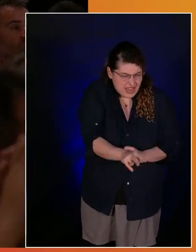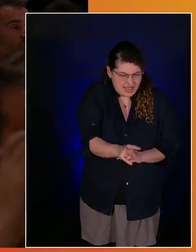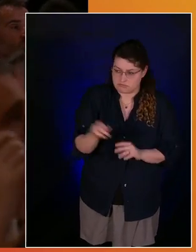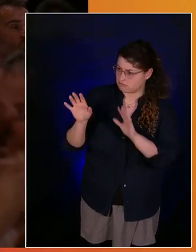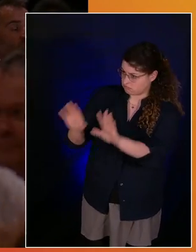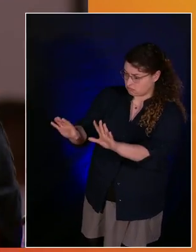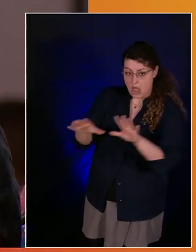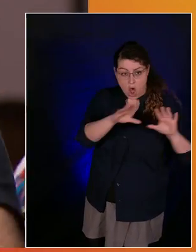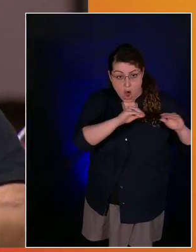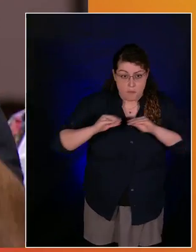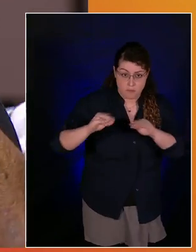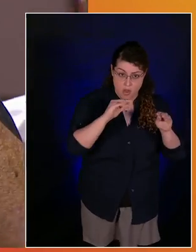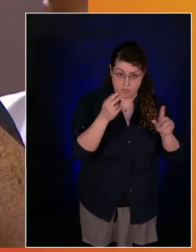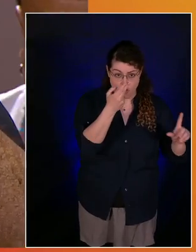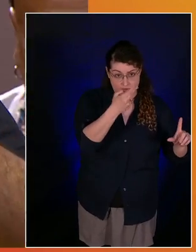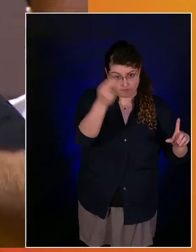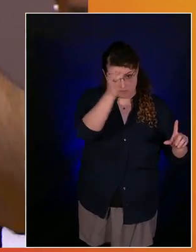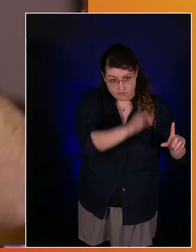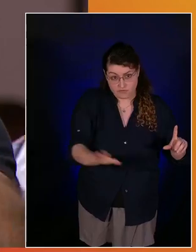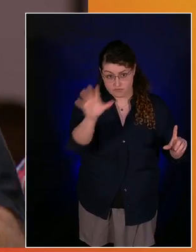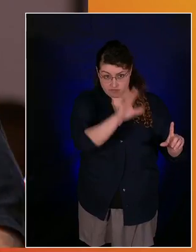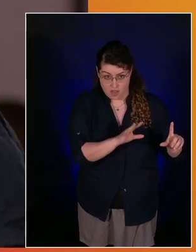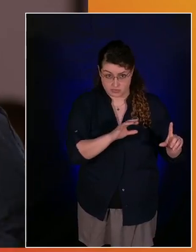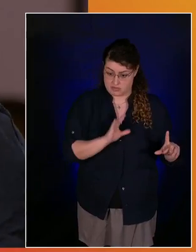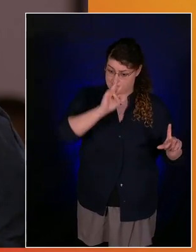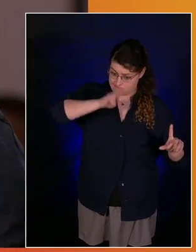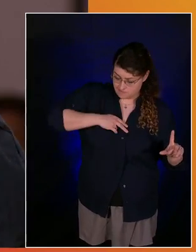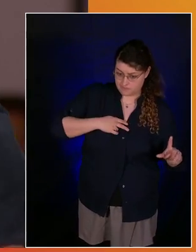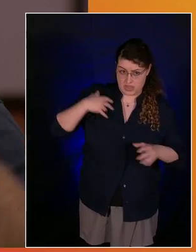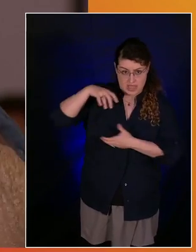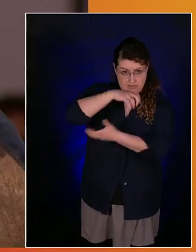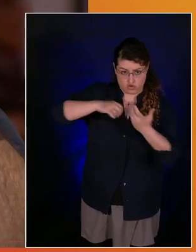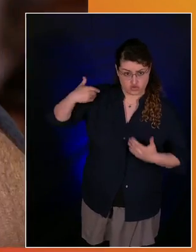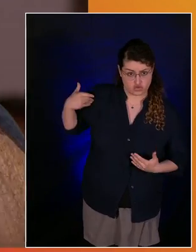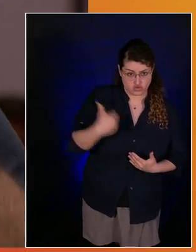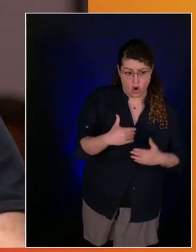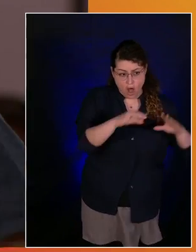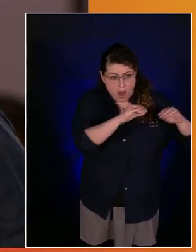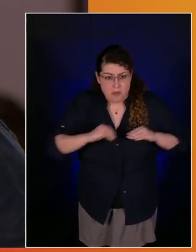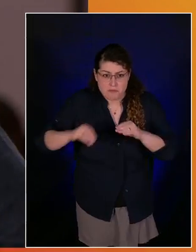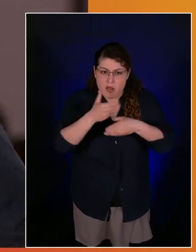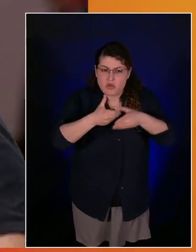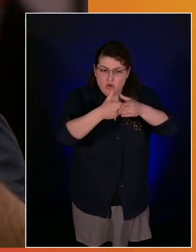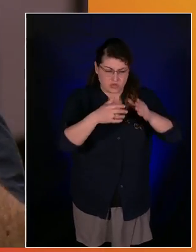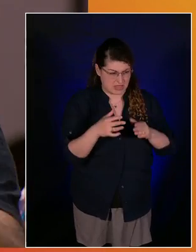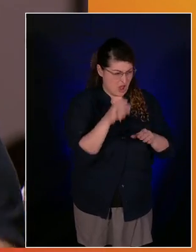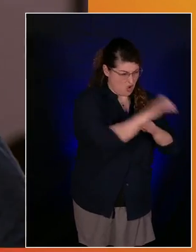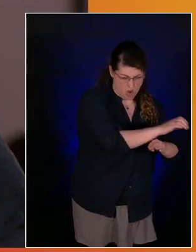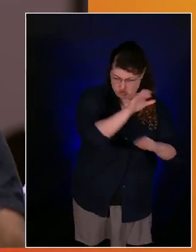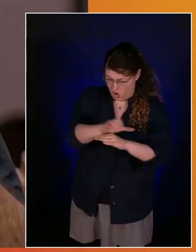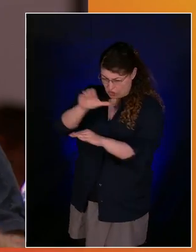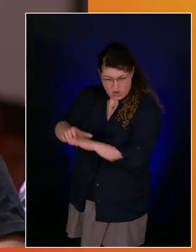peuple que la nation c'est des mots qui appartiennent à notre histoire révolutionnaire les peuples ne se construisent pas les uns contre les